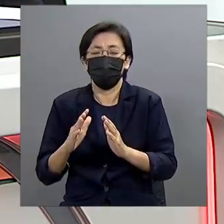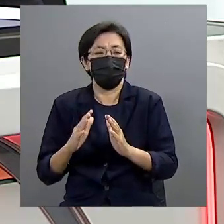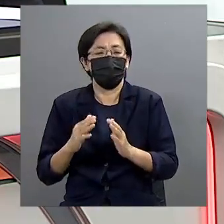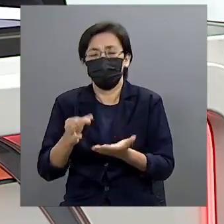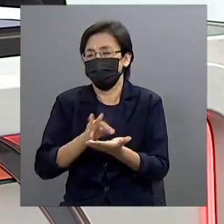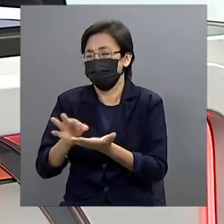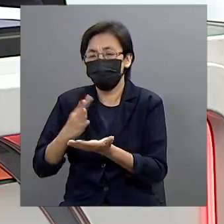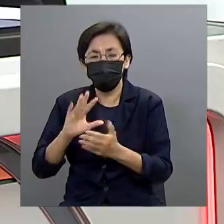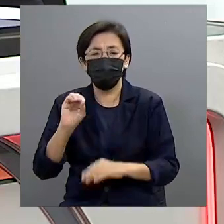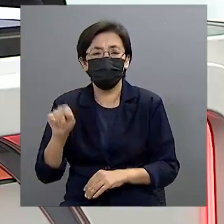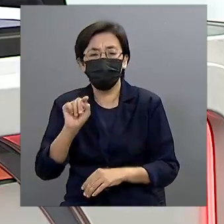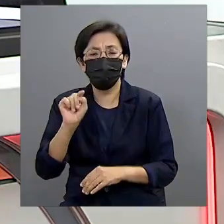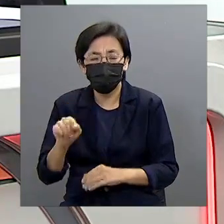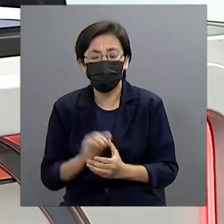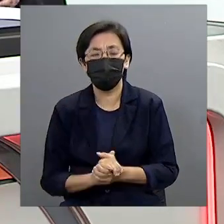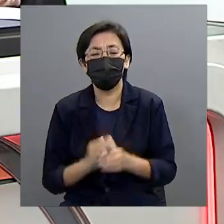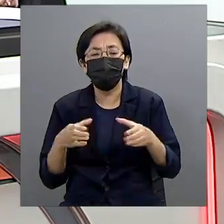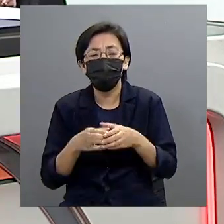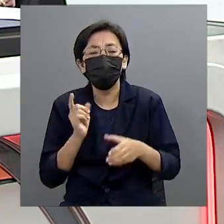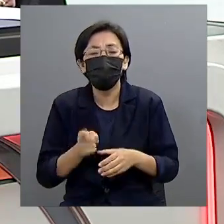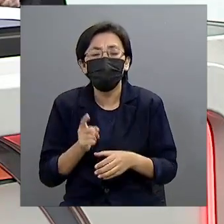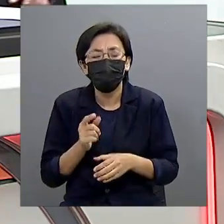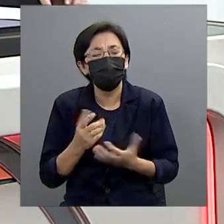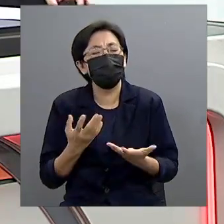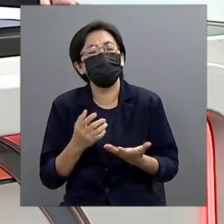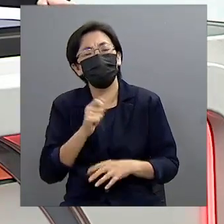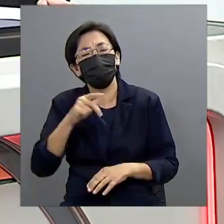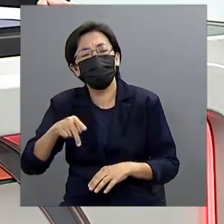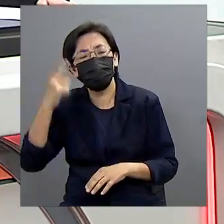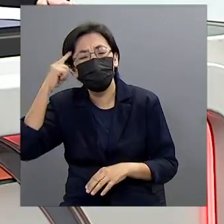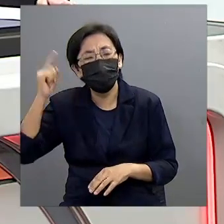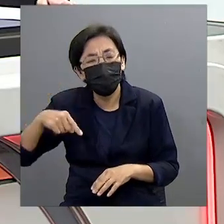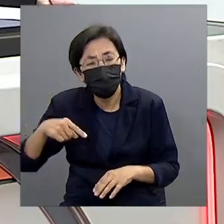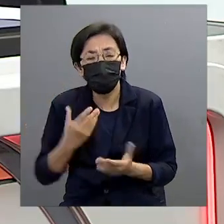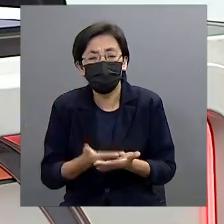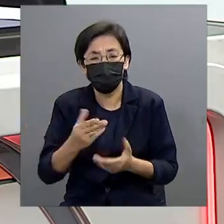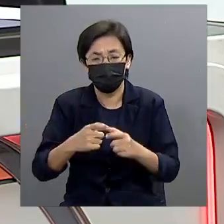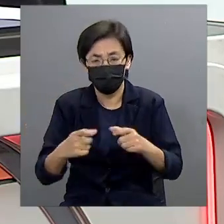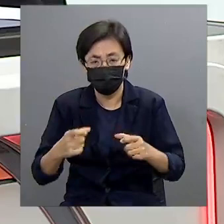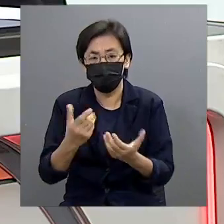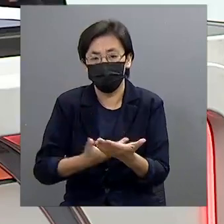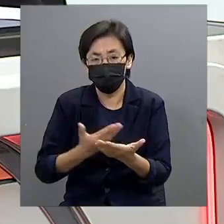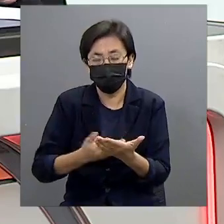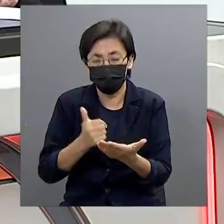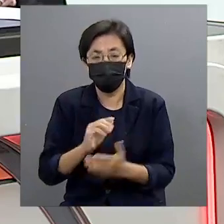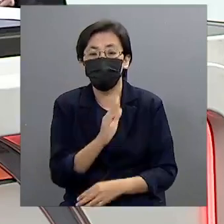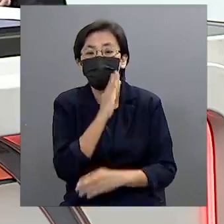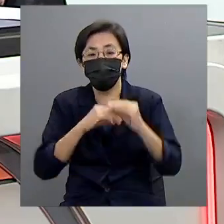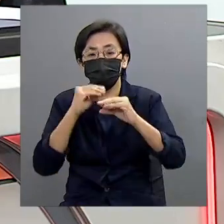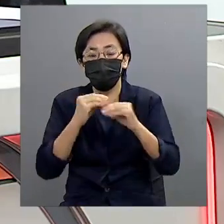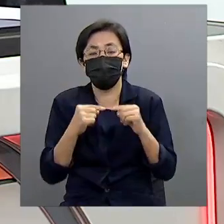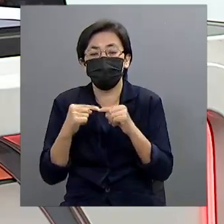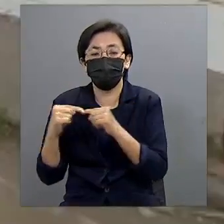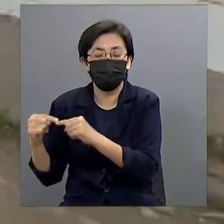เป็นคนที่กลุ่มที่ใช้แอปไม่เป็นนะคะซึ่งก็กังวลเหมือนกันว่าถ้าเกิดใช้โครงการนี้ต่อเนื่องเนี่ยได้รับผลกระทบ